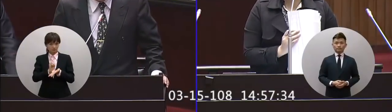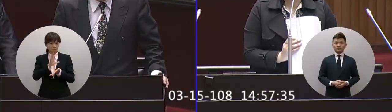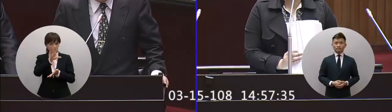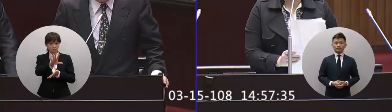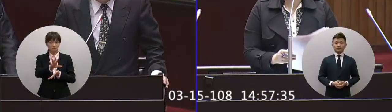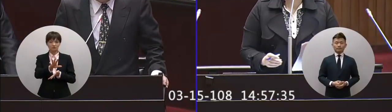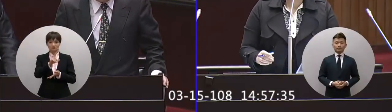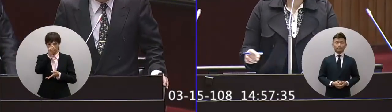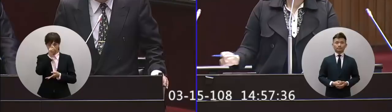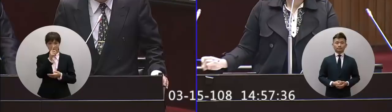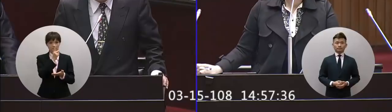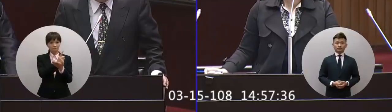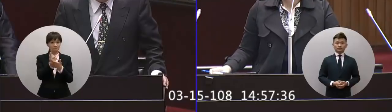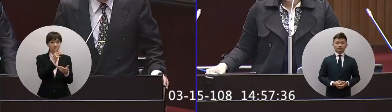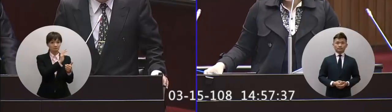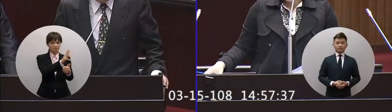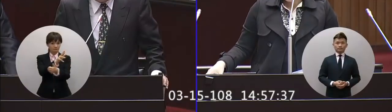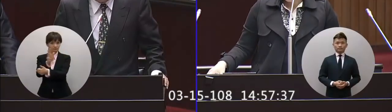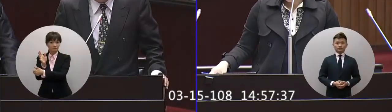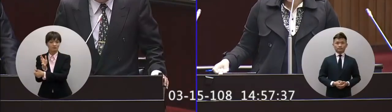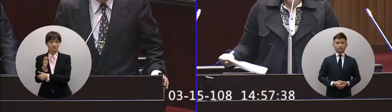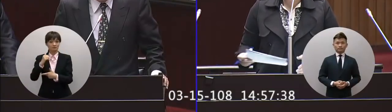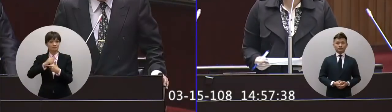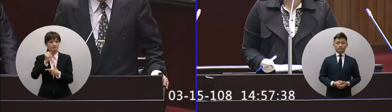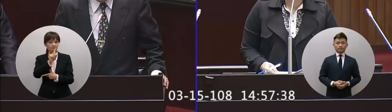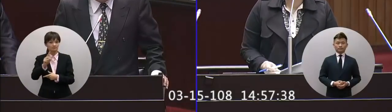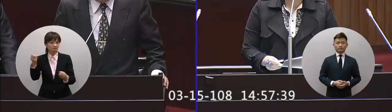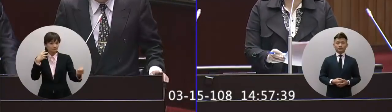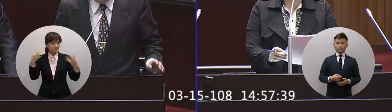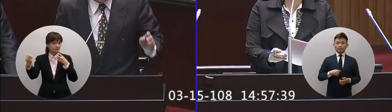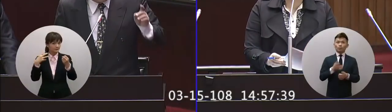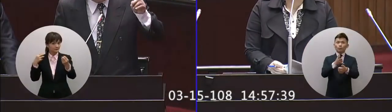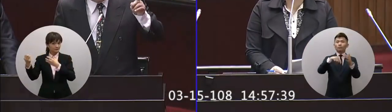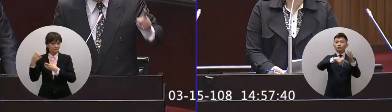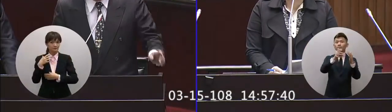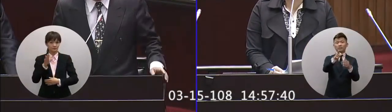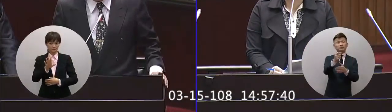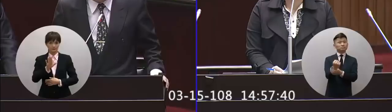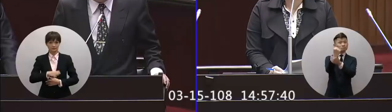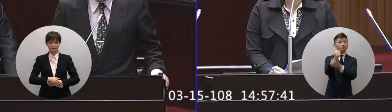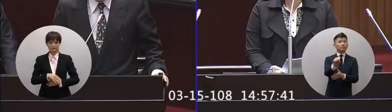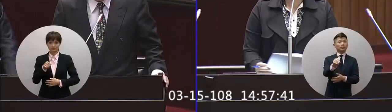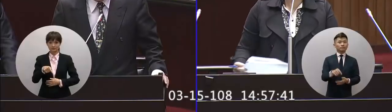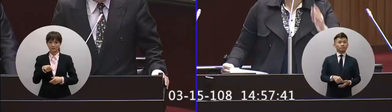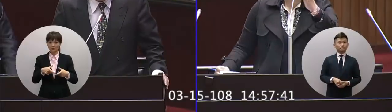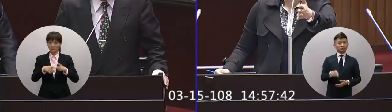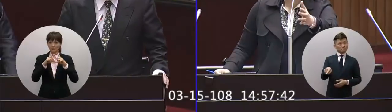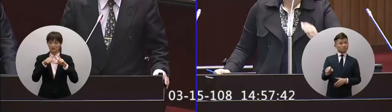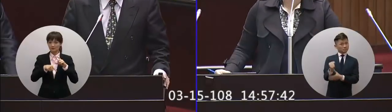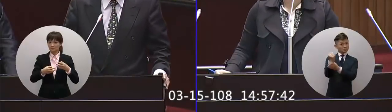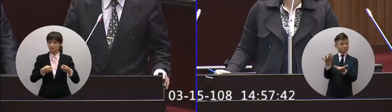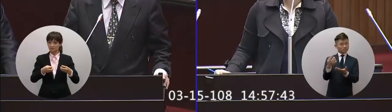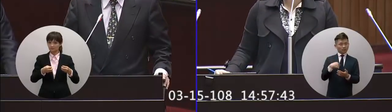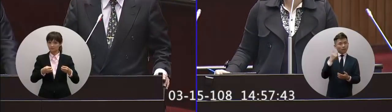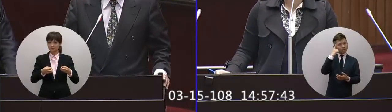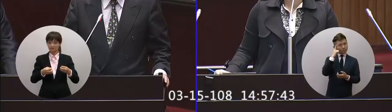以在预告的过程有很多不同的意见提出来。 我只要知道院长您支不支持这个版本，所以我这样子可以